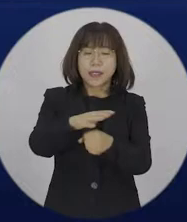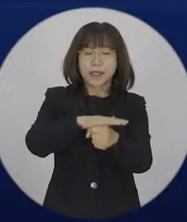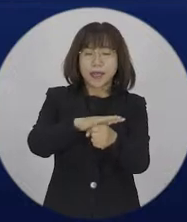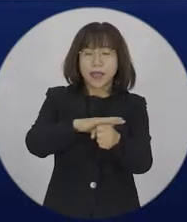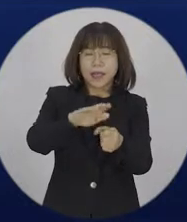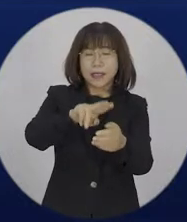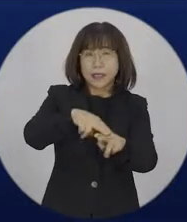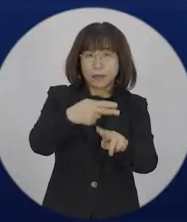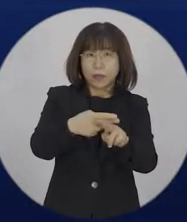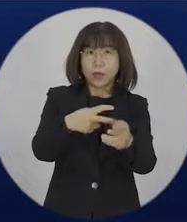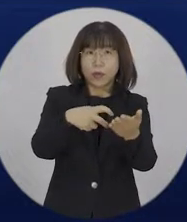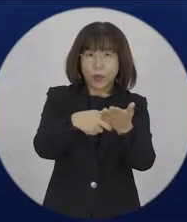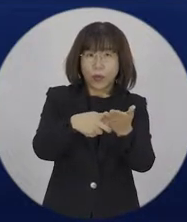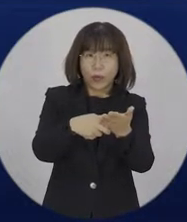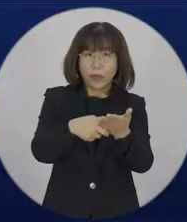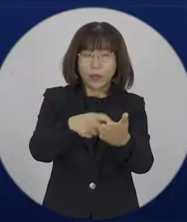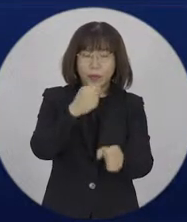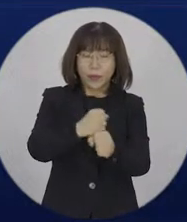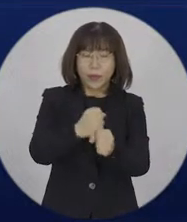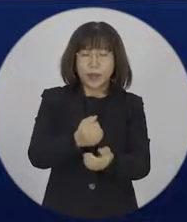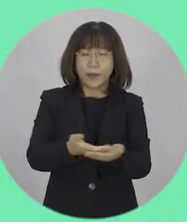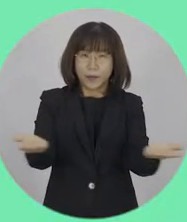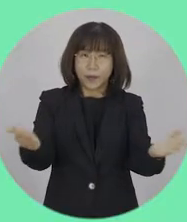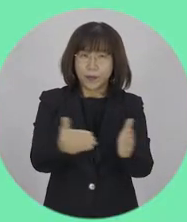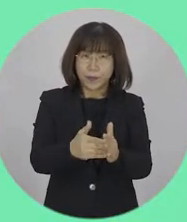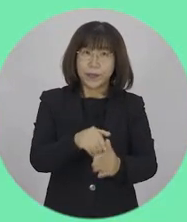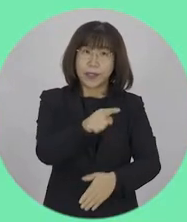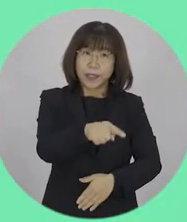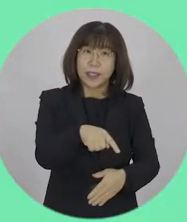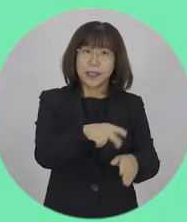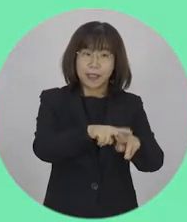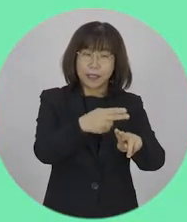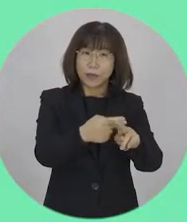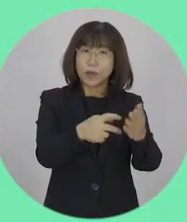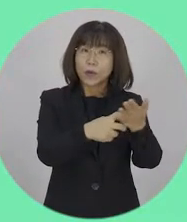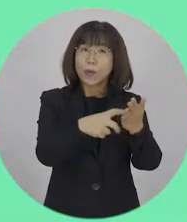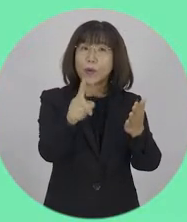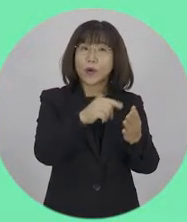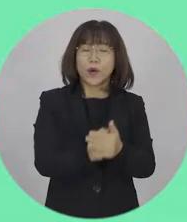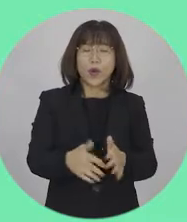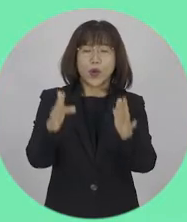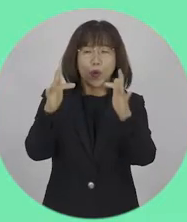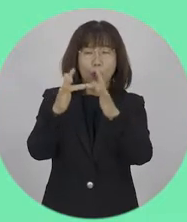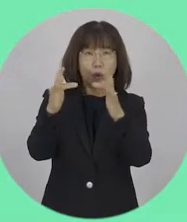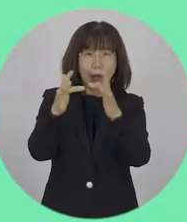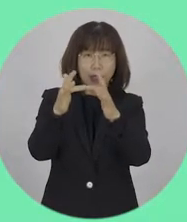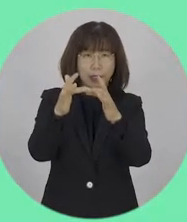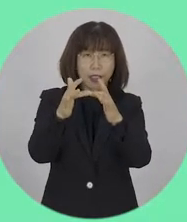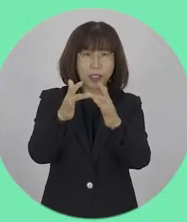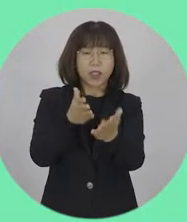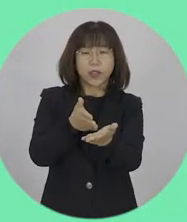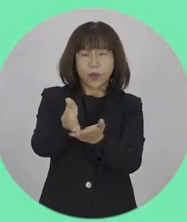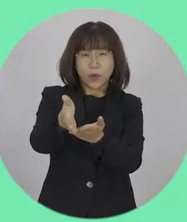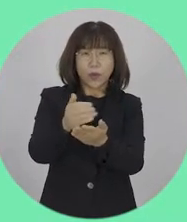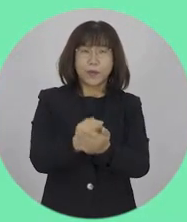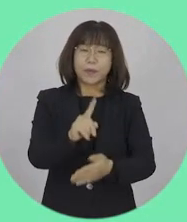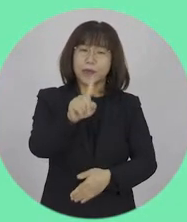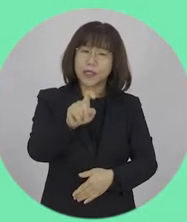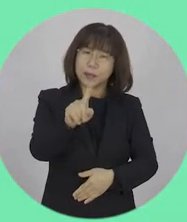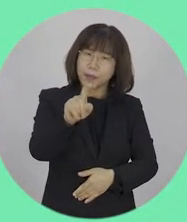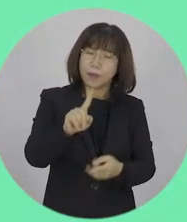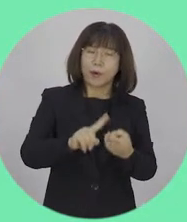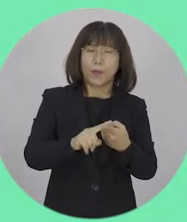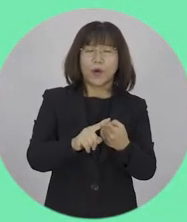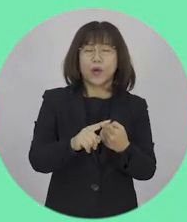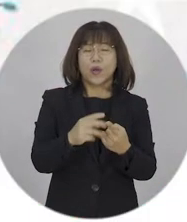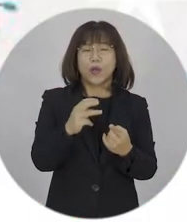22일부터 특별 발행했습니다 이 서울사랑 상품권은 온라인 전용상품 권으로 10 1번과